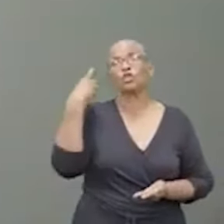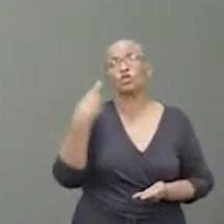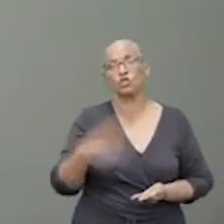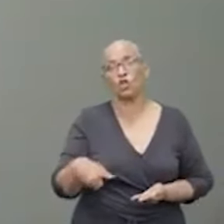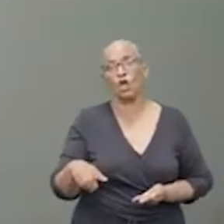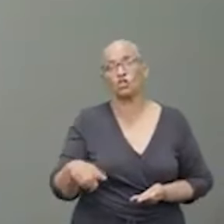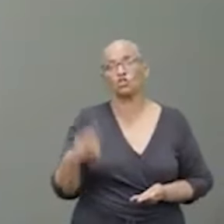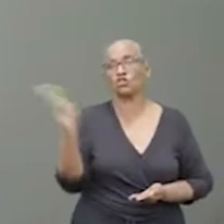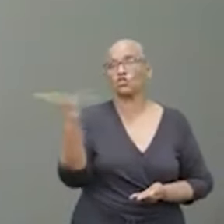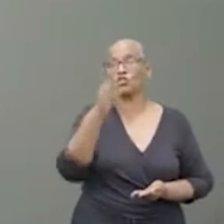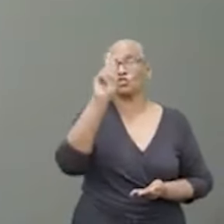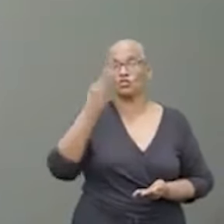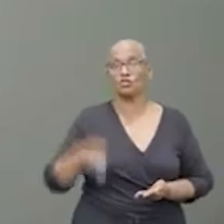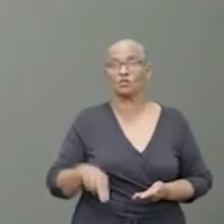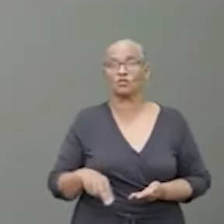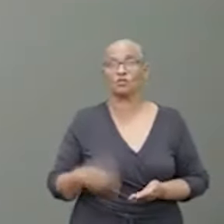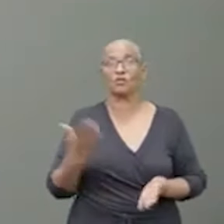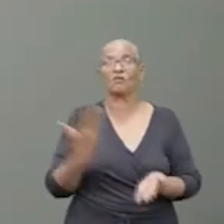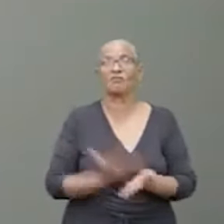$1,000 per verklaring.